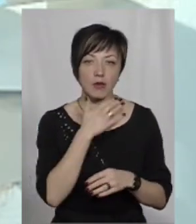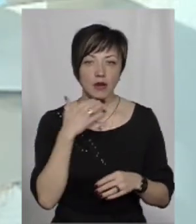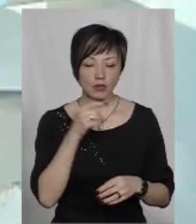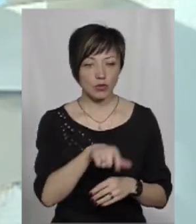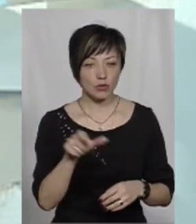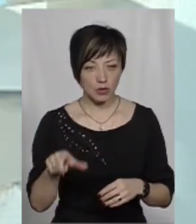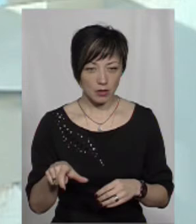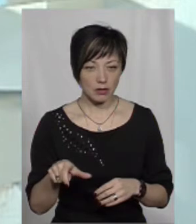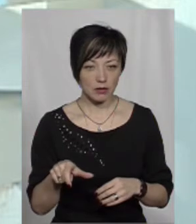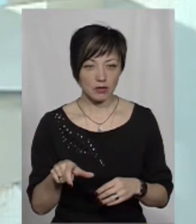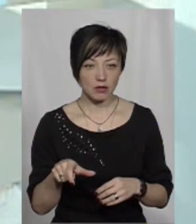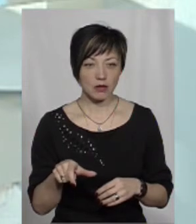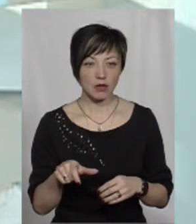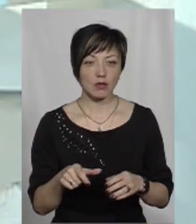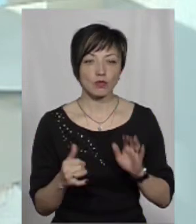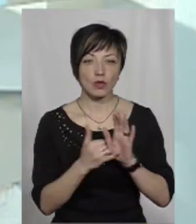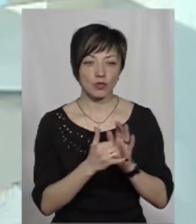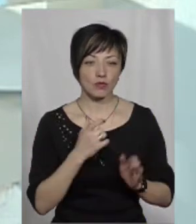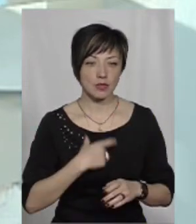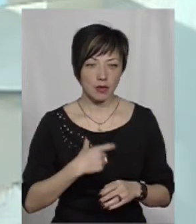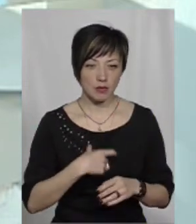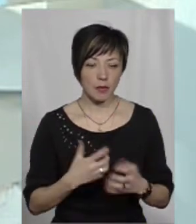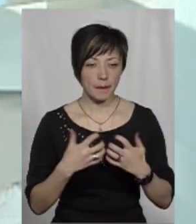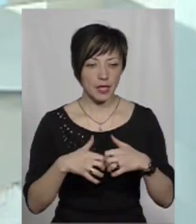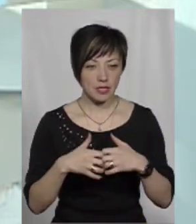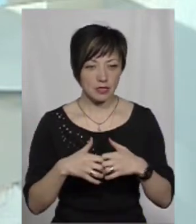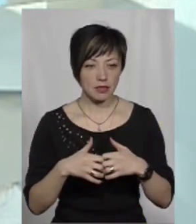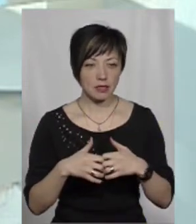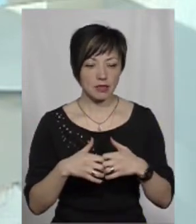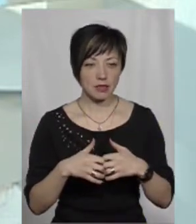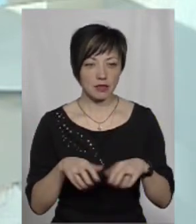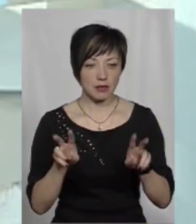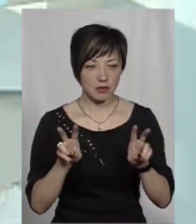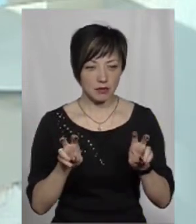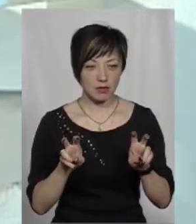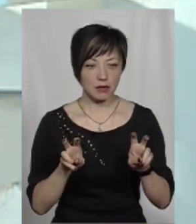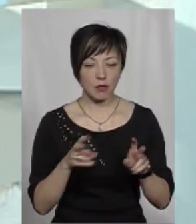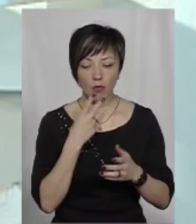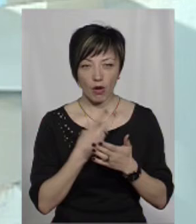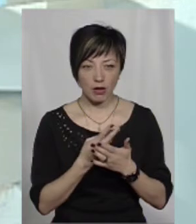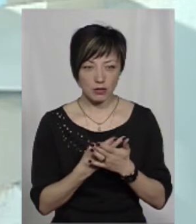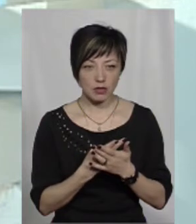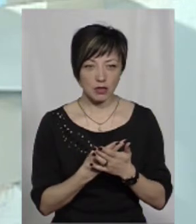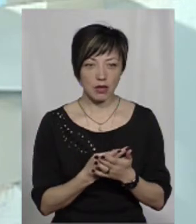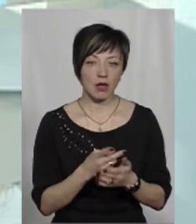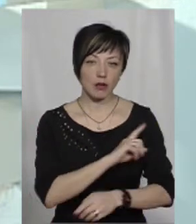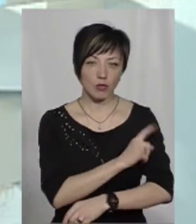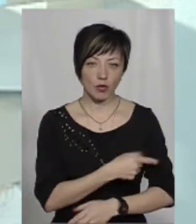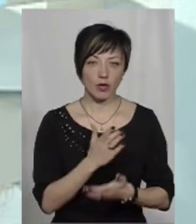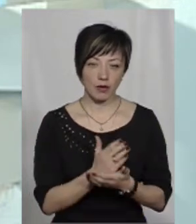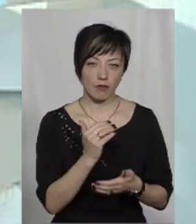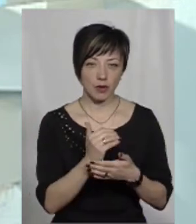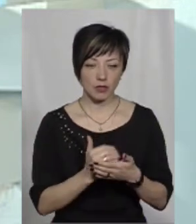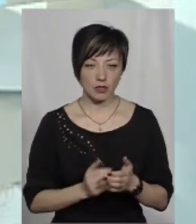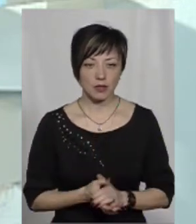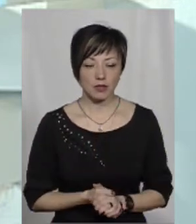велика кількість споживачів повстановлює в себе пристрій, безпосередньо, який показує, яка напруга є в